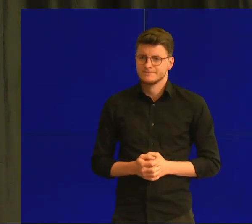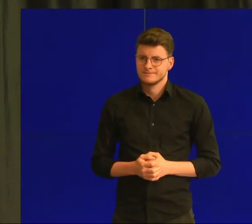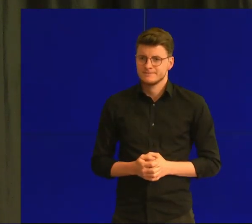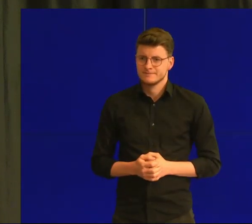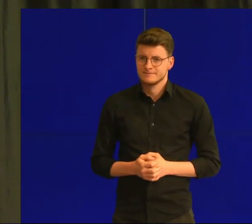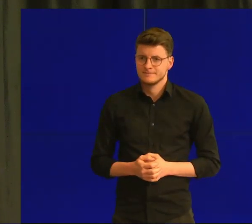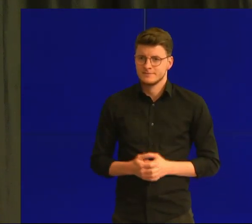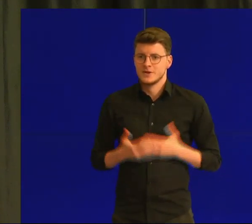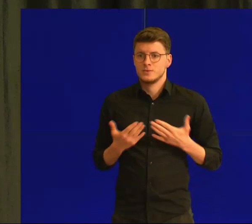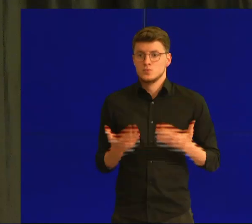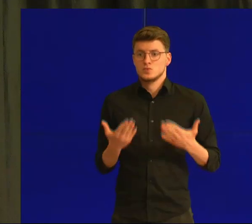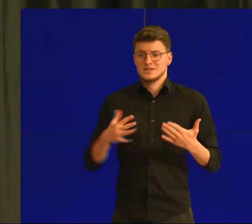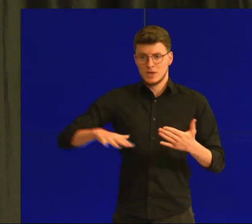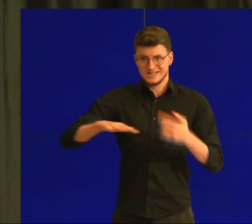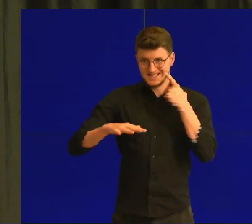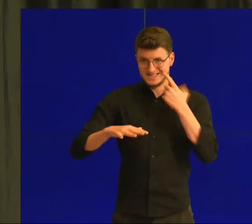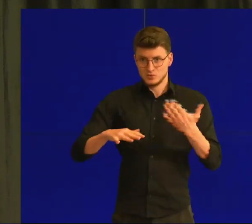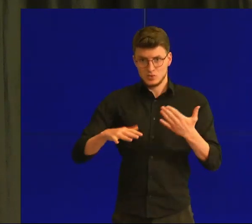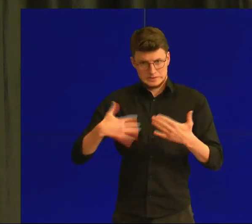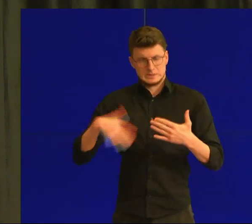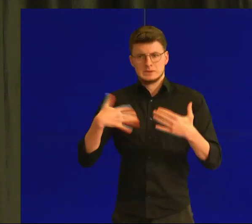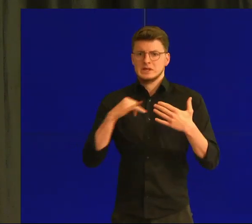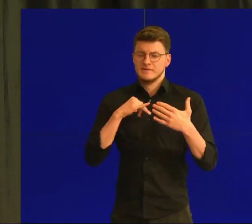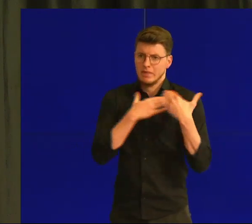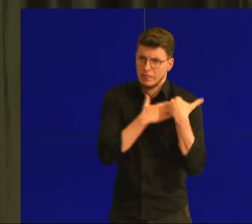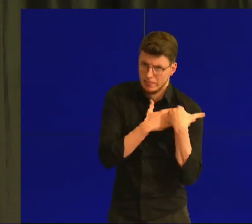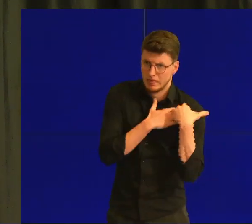estivaux en